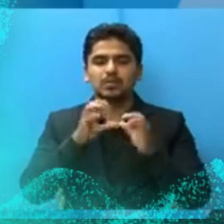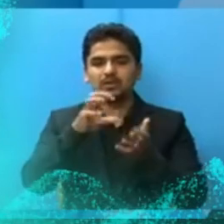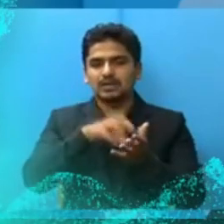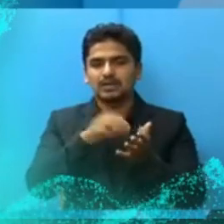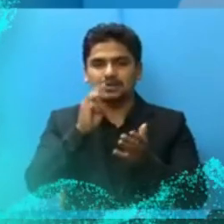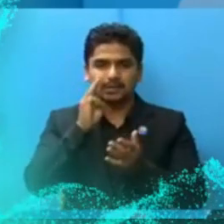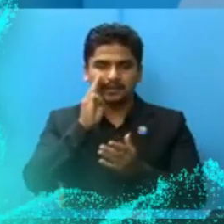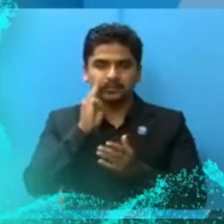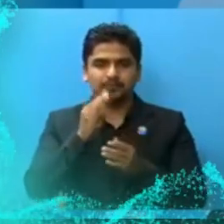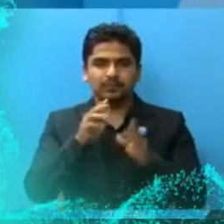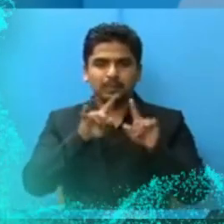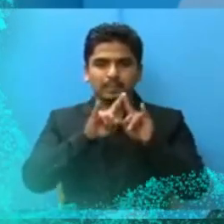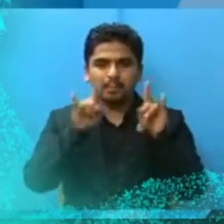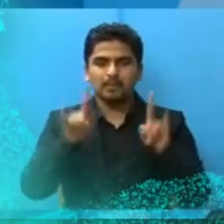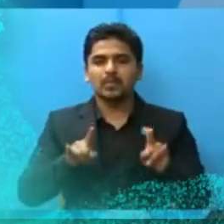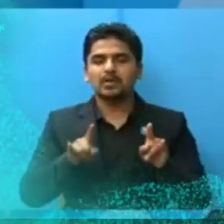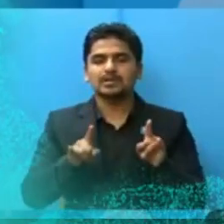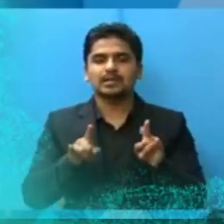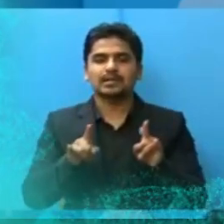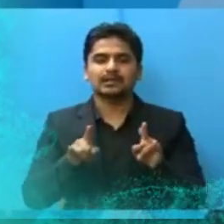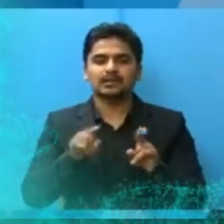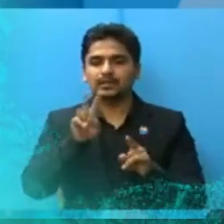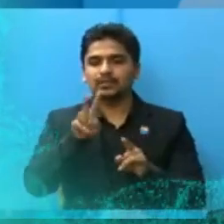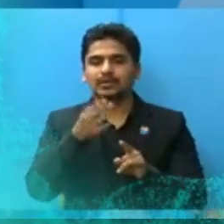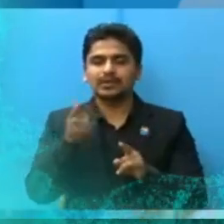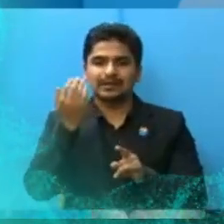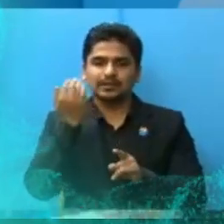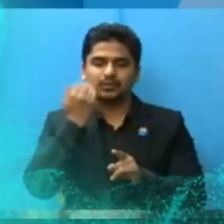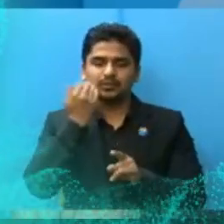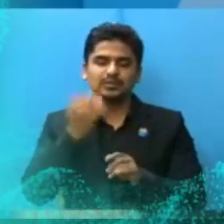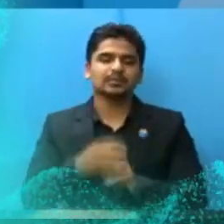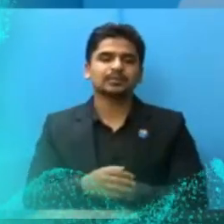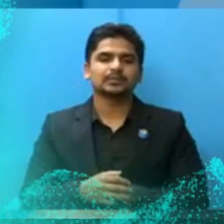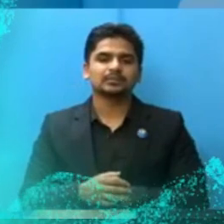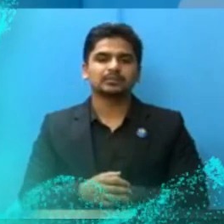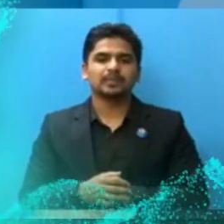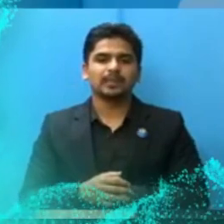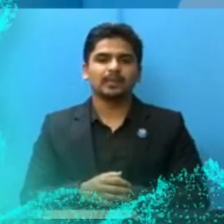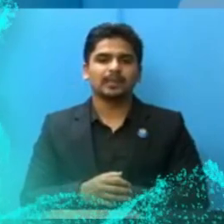प्रयोगशालामा पर्साका 2 जना पुरुष,